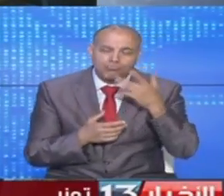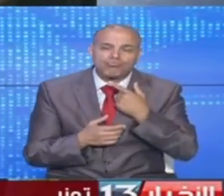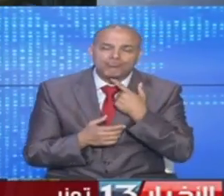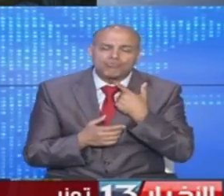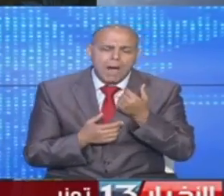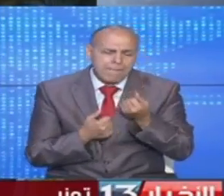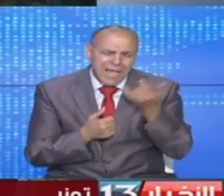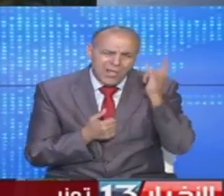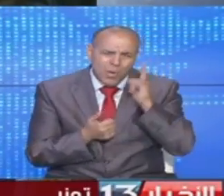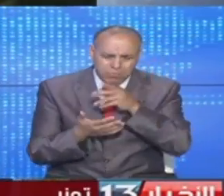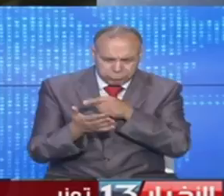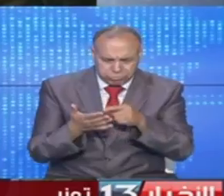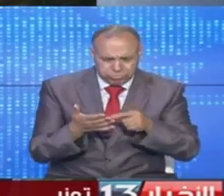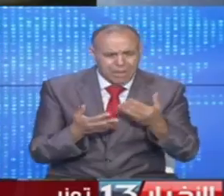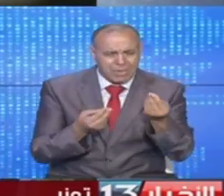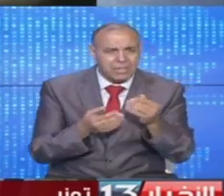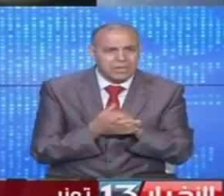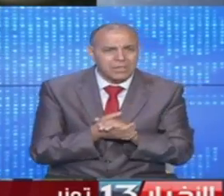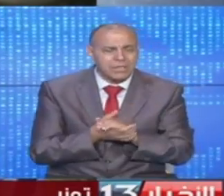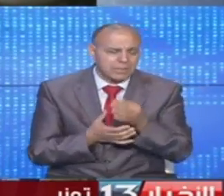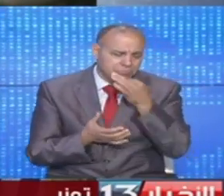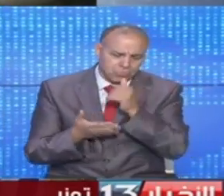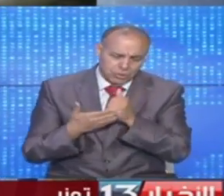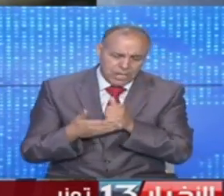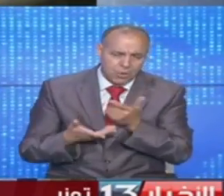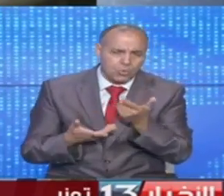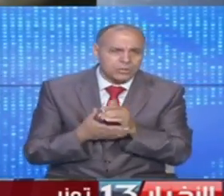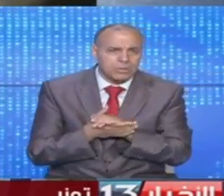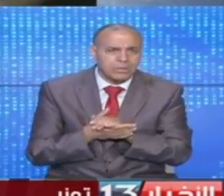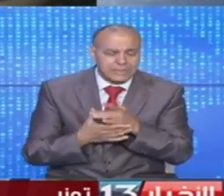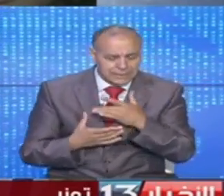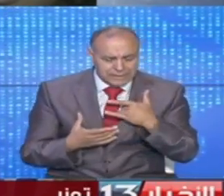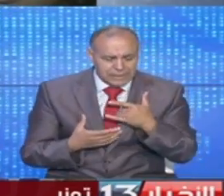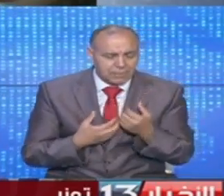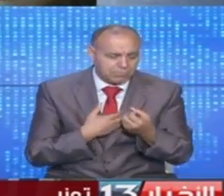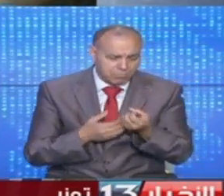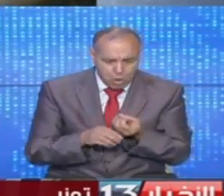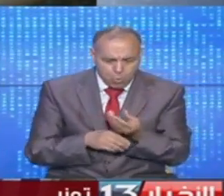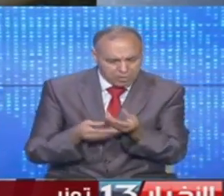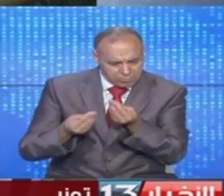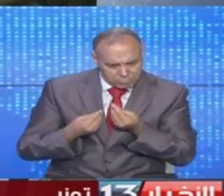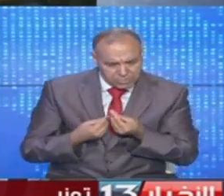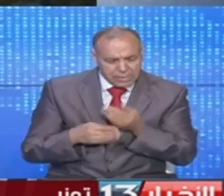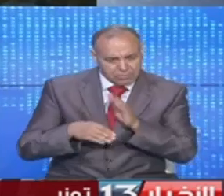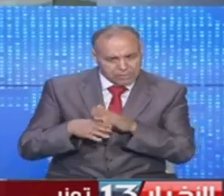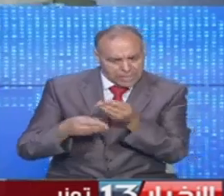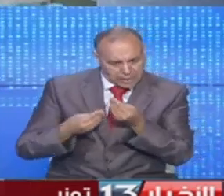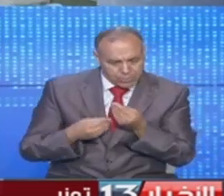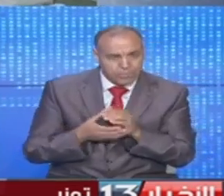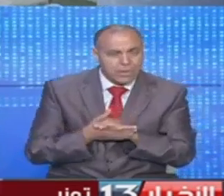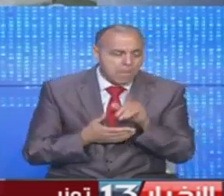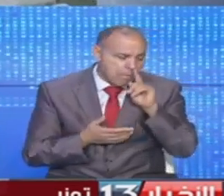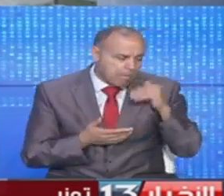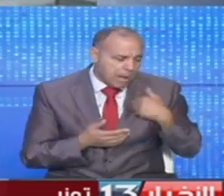وفي أشياء متها منفعة ومفيدة للصحة ويعطوك معلومات ويعطوك نصائح.